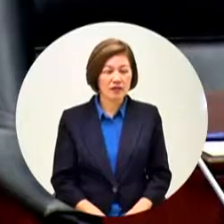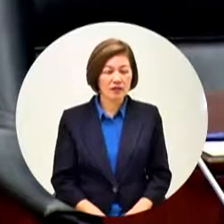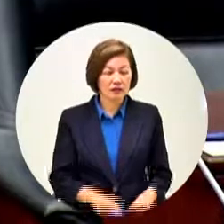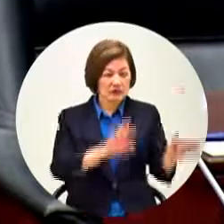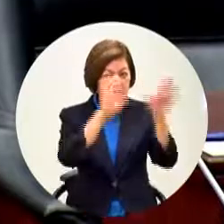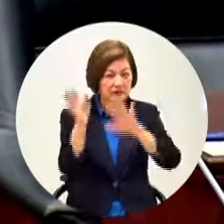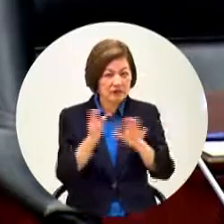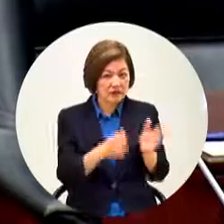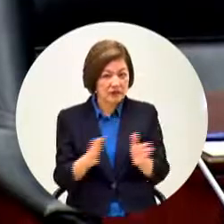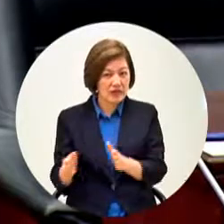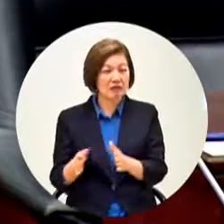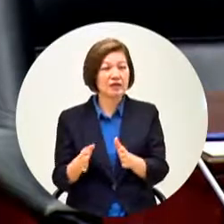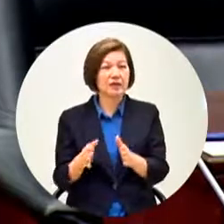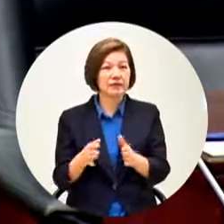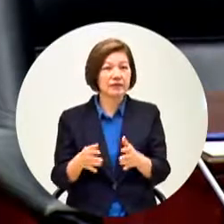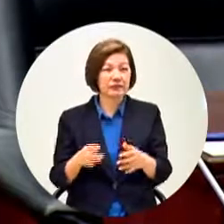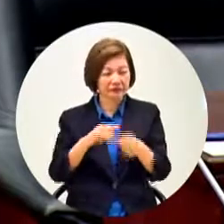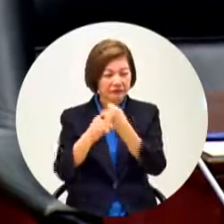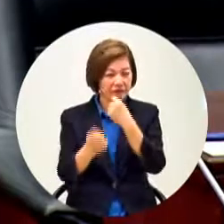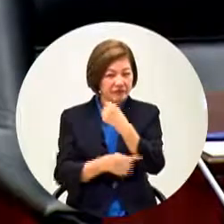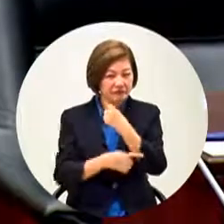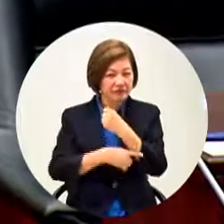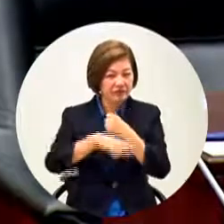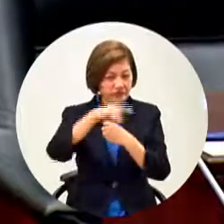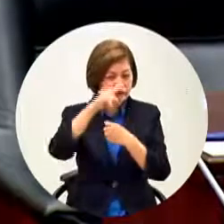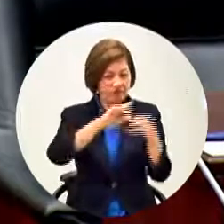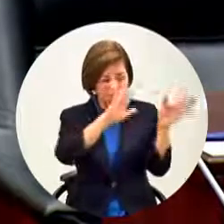做吼，你看要先甲